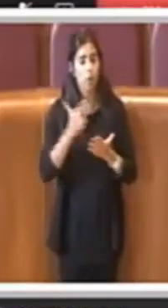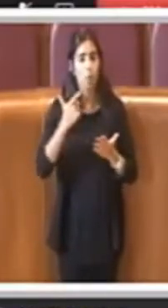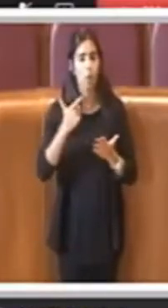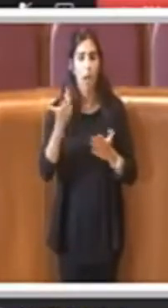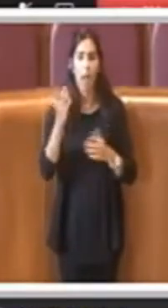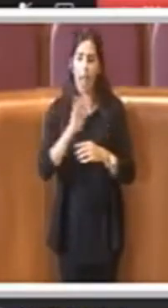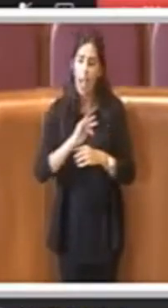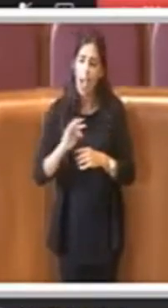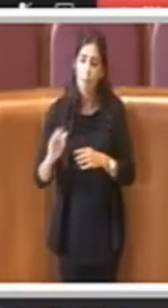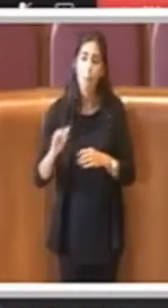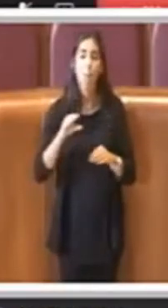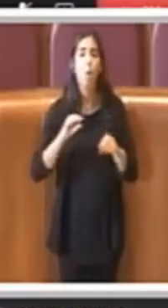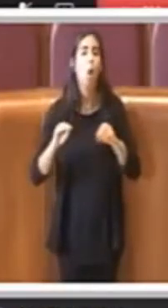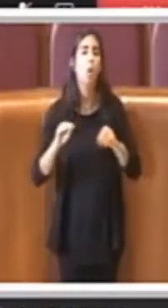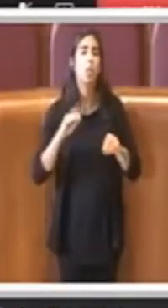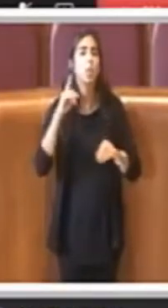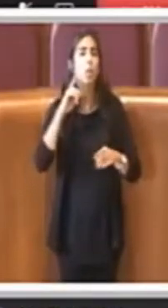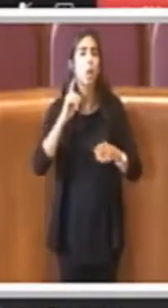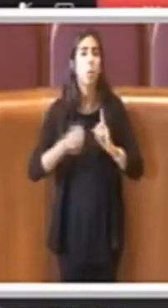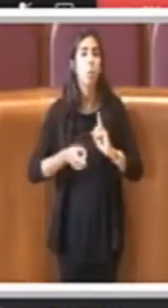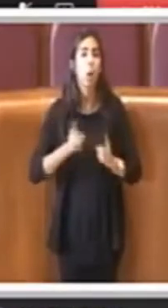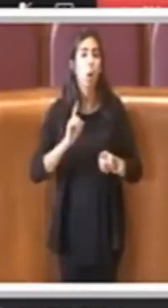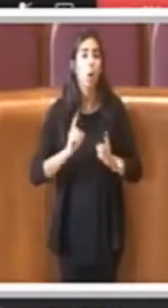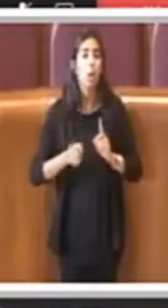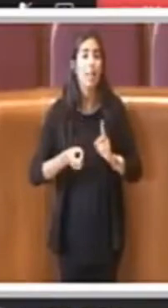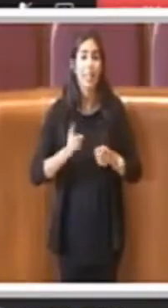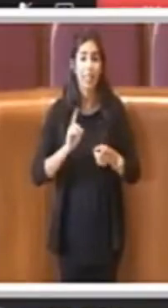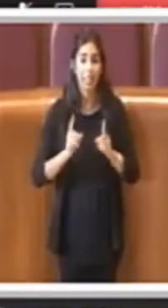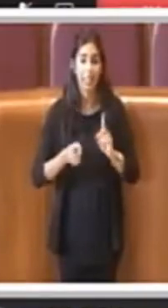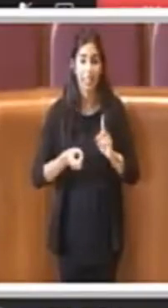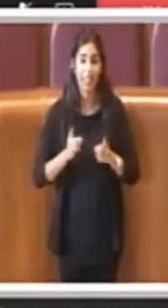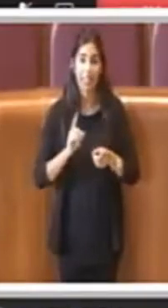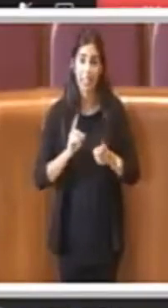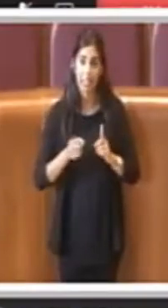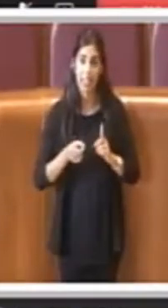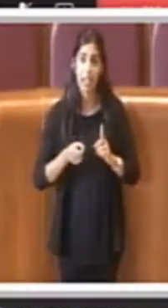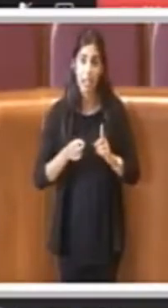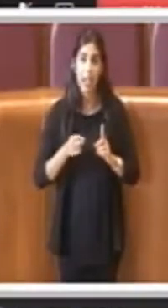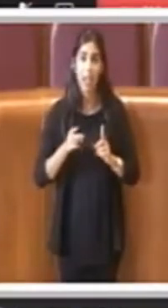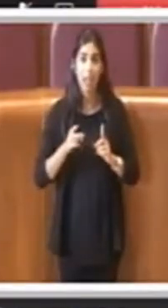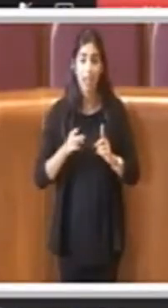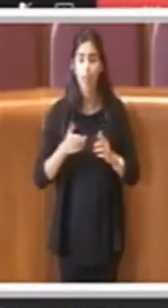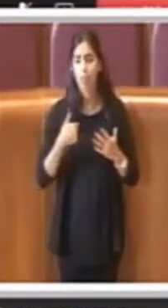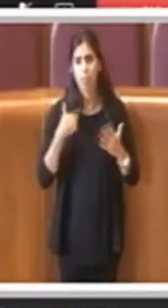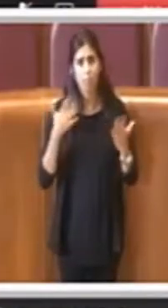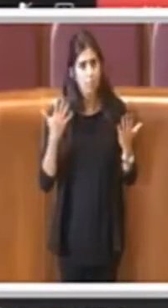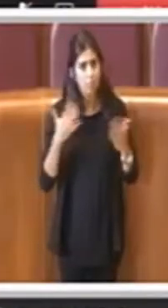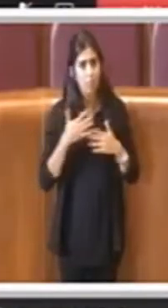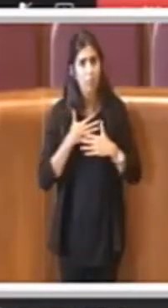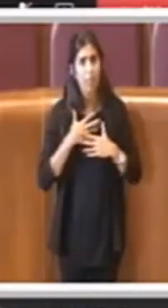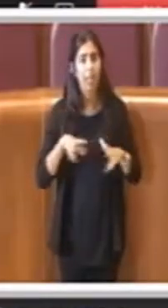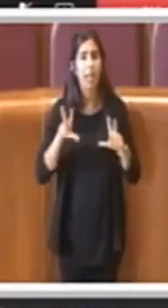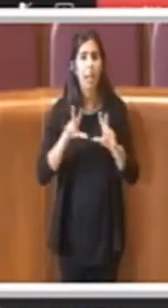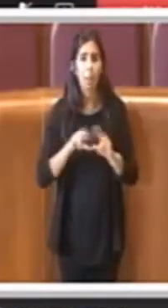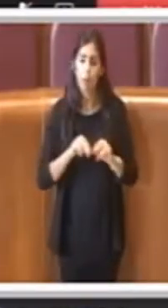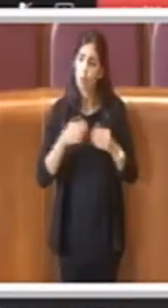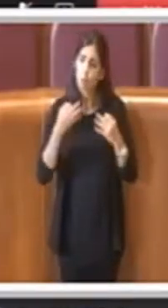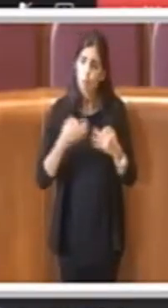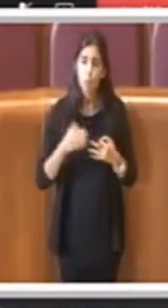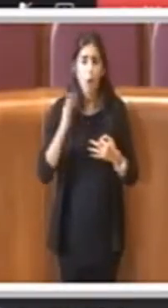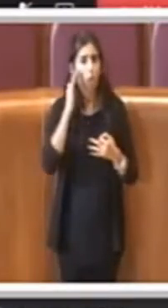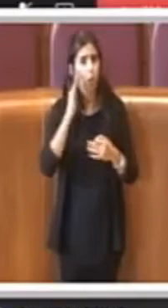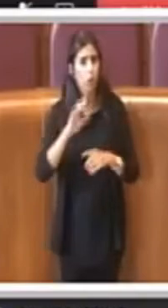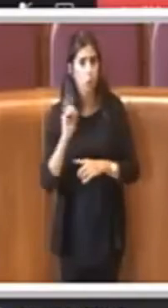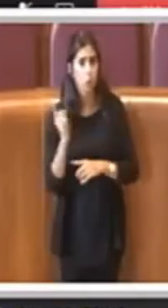può percepire o meno anche da operatori o cose, e per carità, è legittimo ascoltare tutti, e noi abbiamo